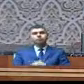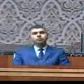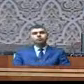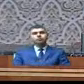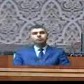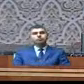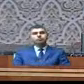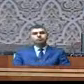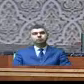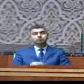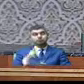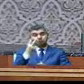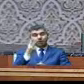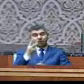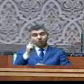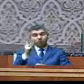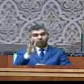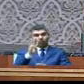والمادتين